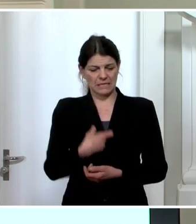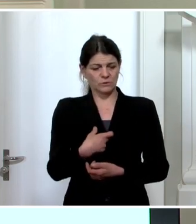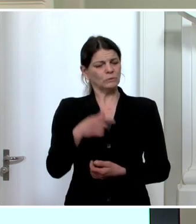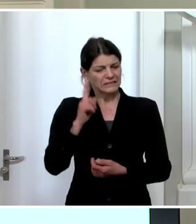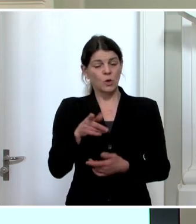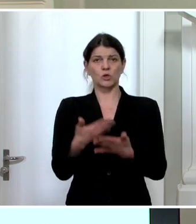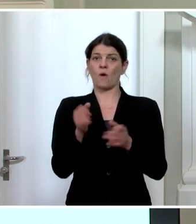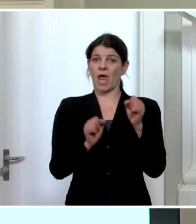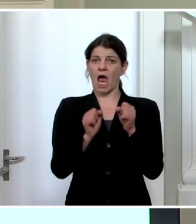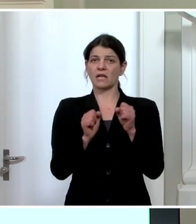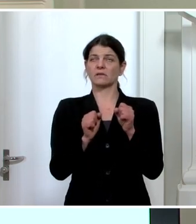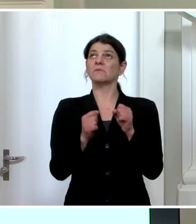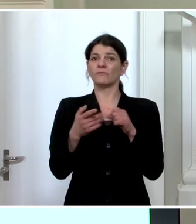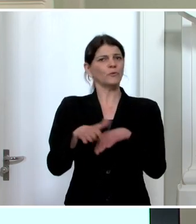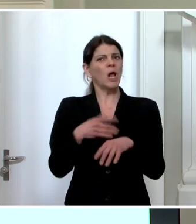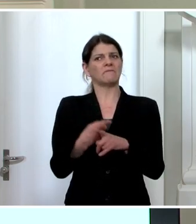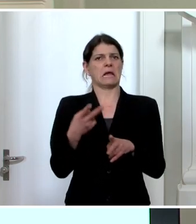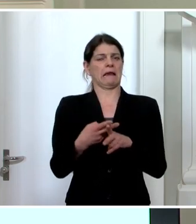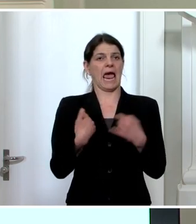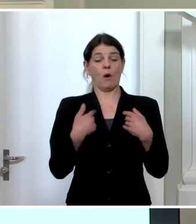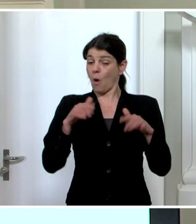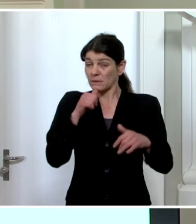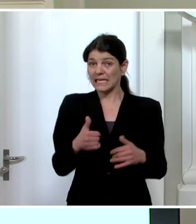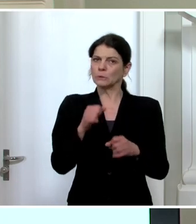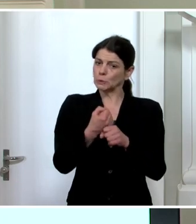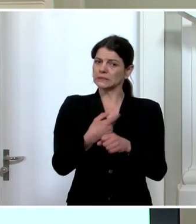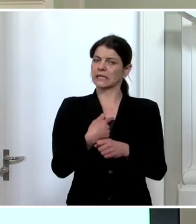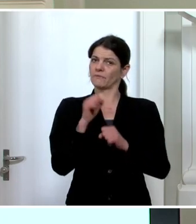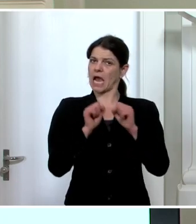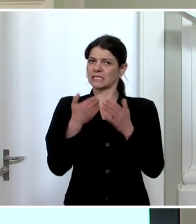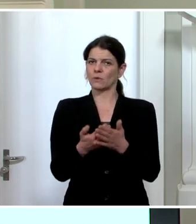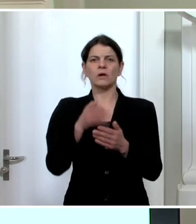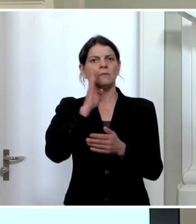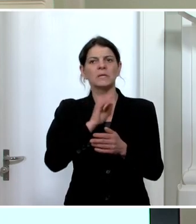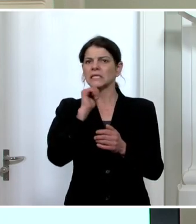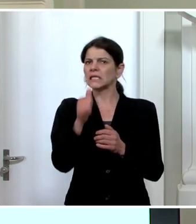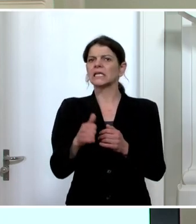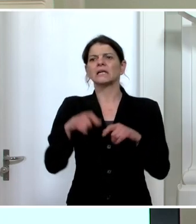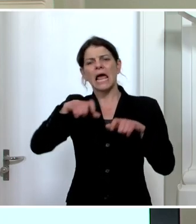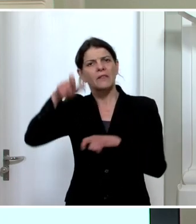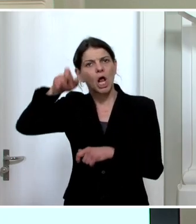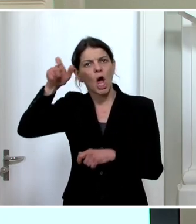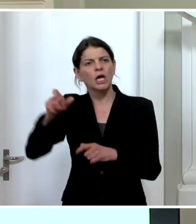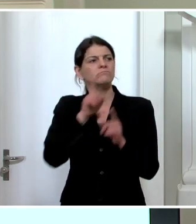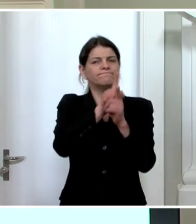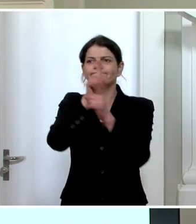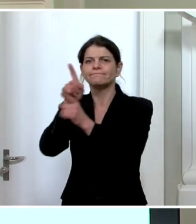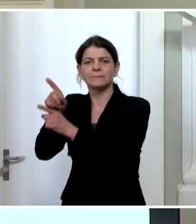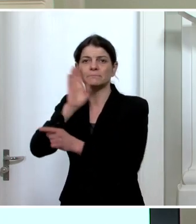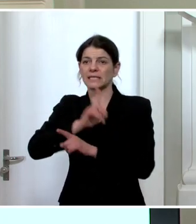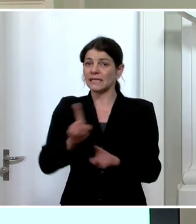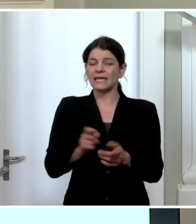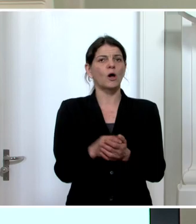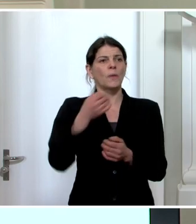muss, wie wenn sie infiziert wäre. Also sie sollte keine Nähe zu älteren Personen suchen oder zu Personen